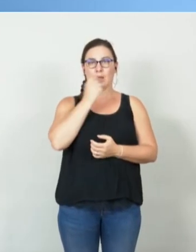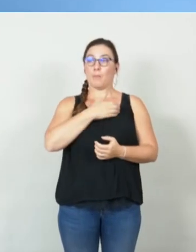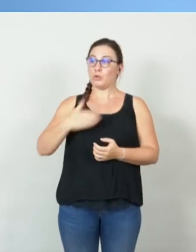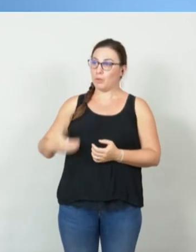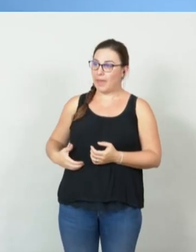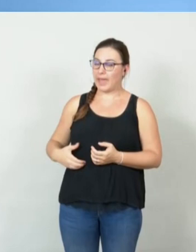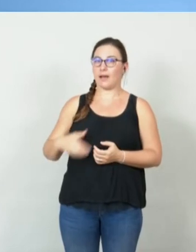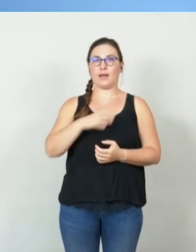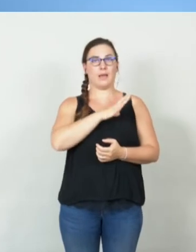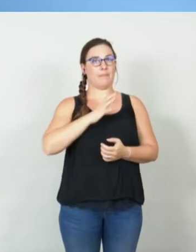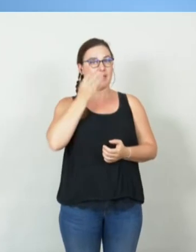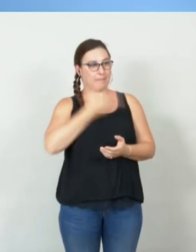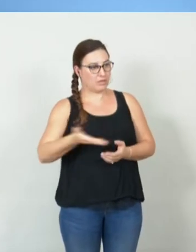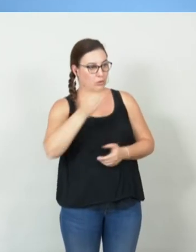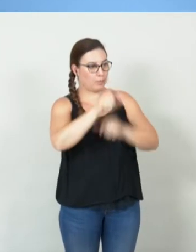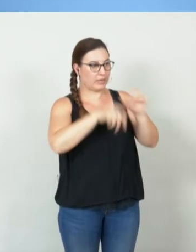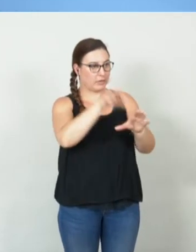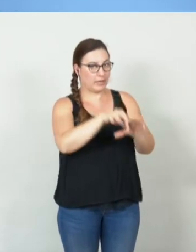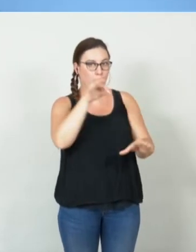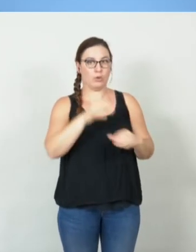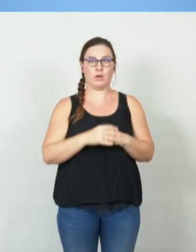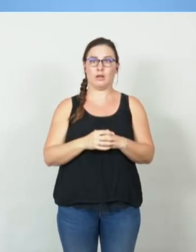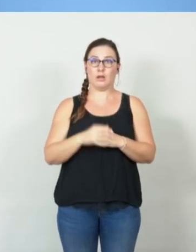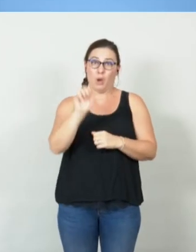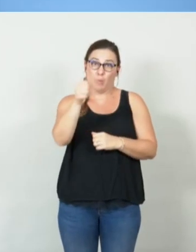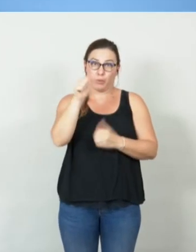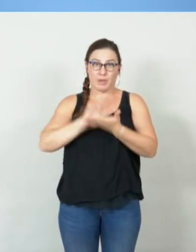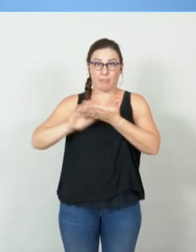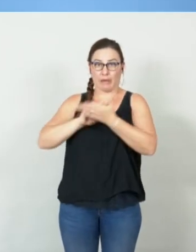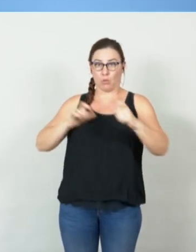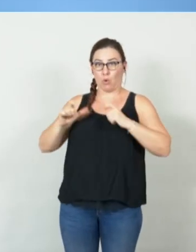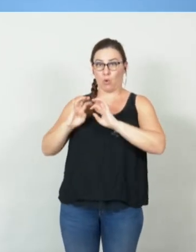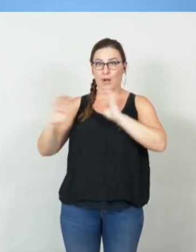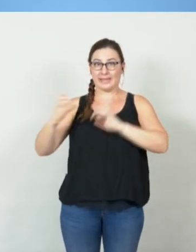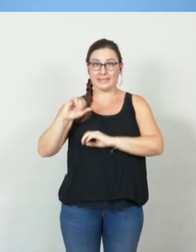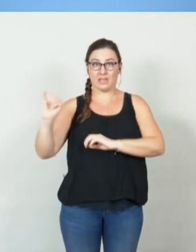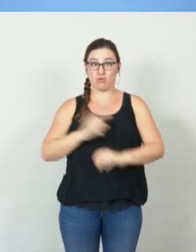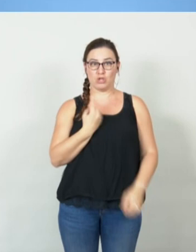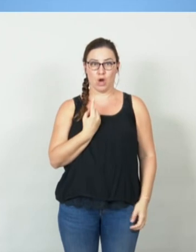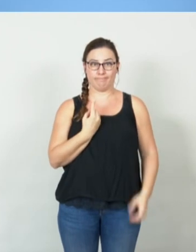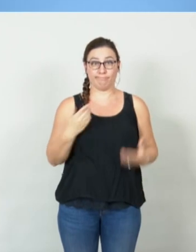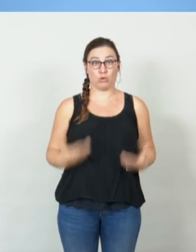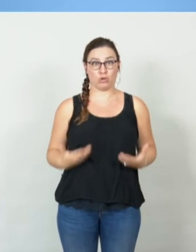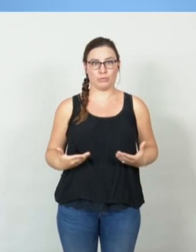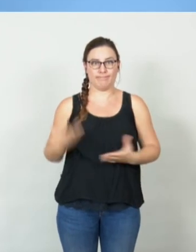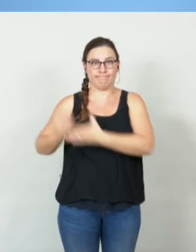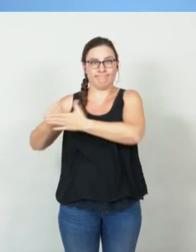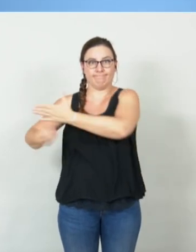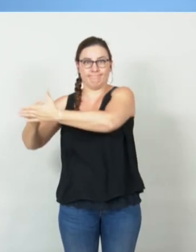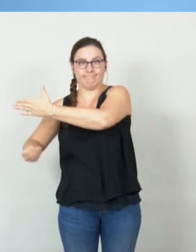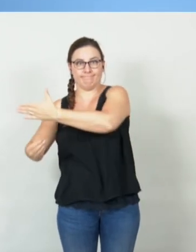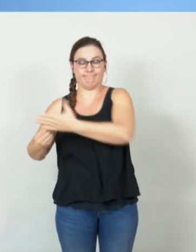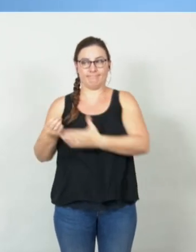mesdames Messieurs les élus alors je vous l'ai déjà excusé mais mes camarades du Conseil citoyen parce que je suis seul aujourd'hui quelques